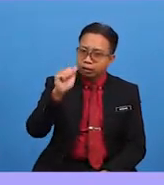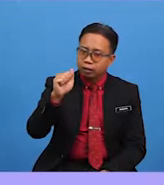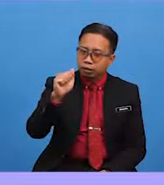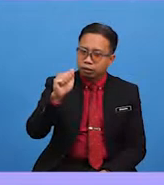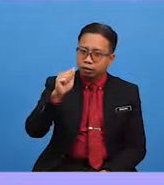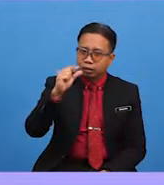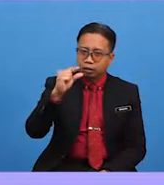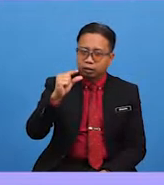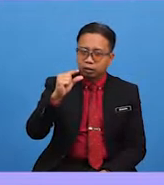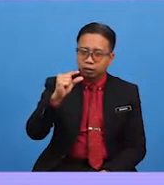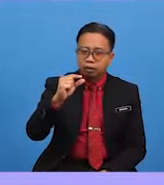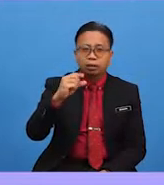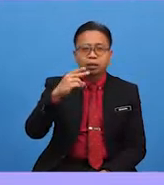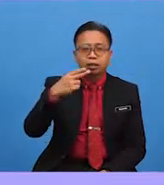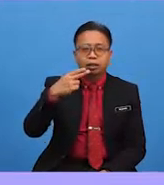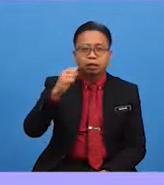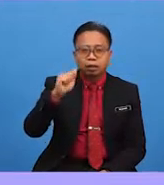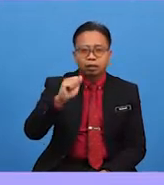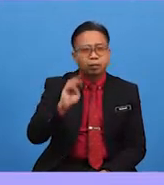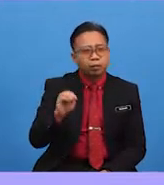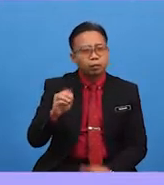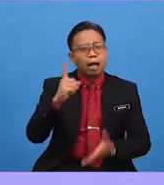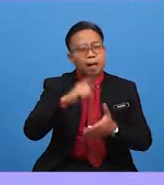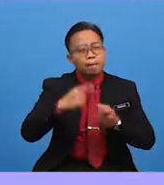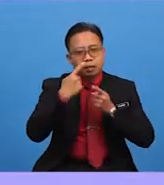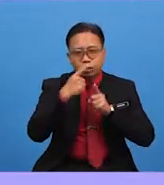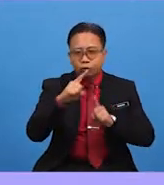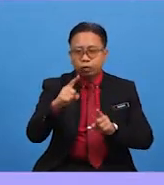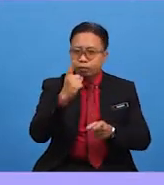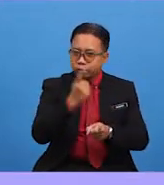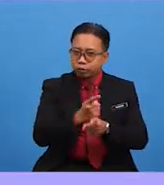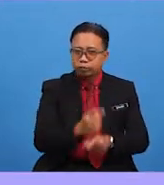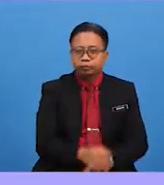Da-ga-ha. Murid-murid, apa jawapan yang betul ya?